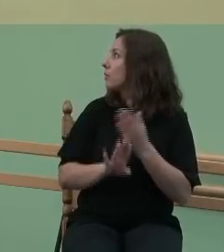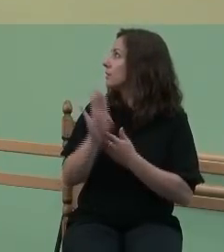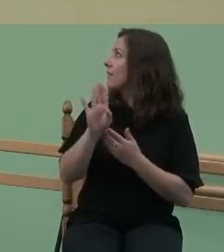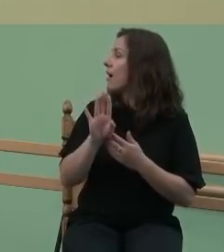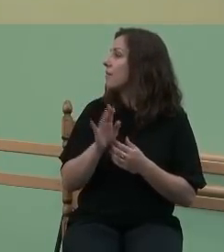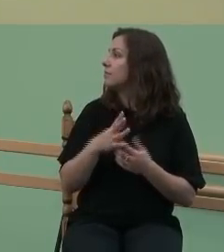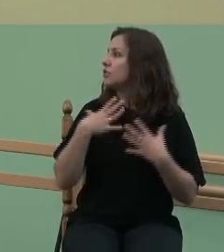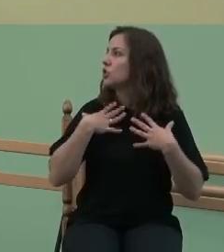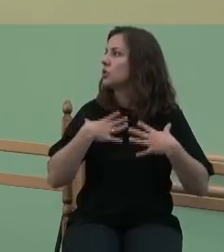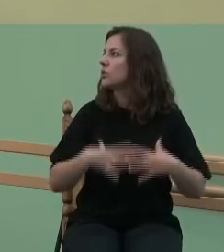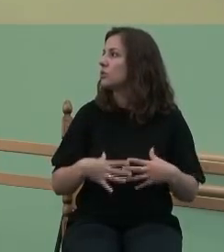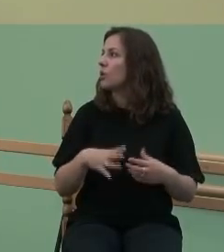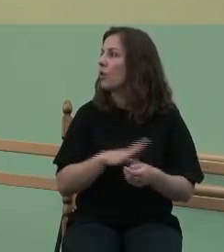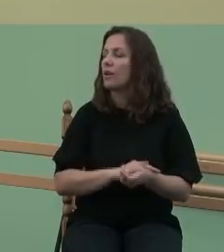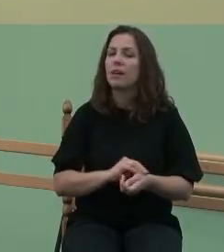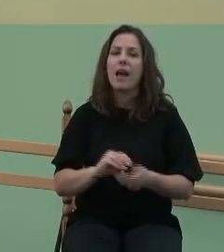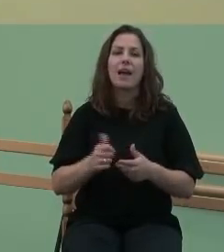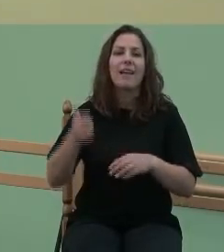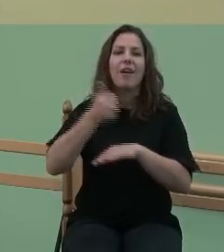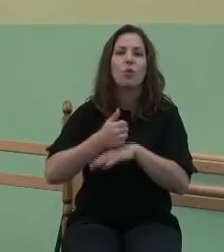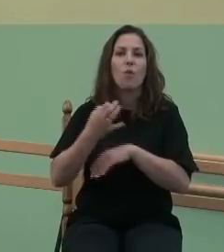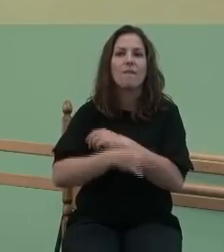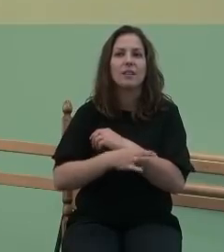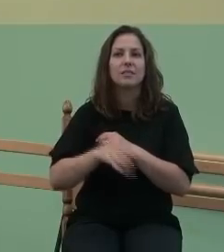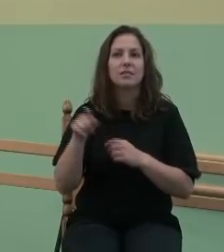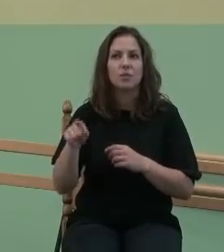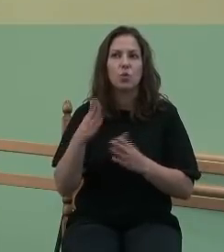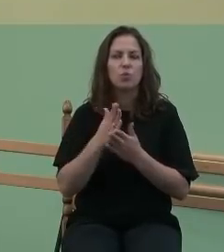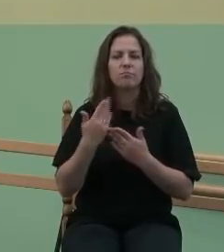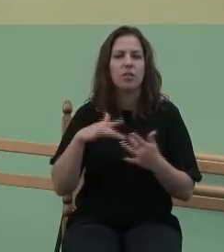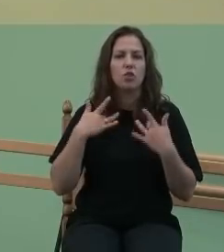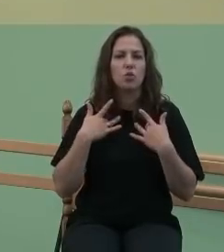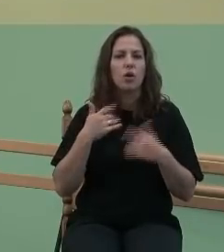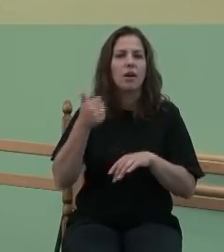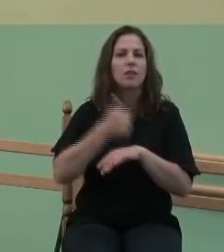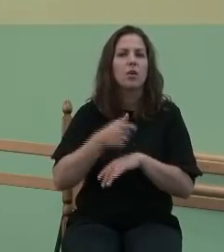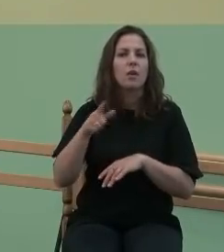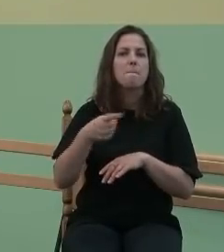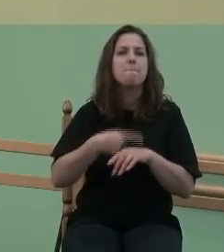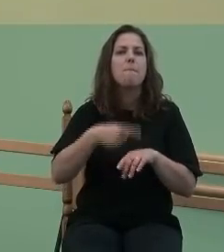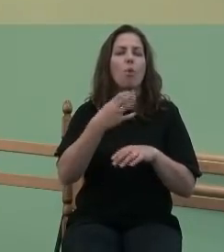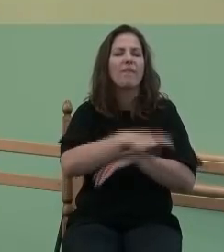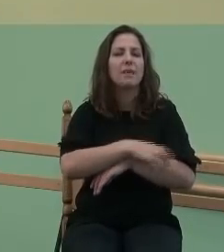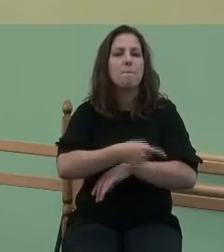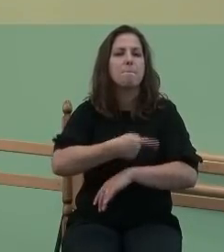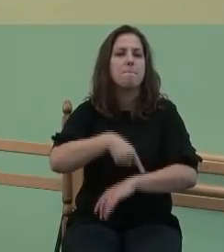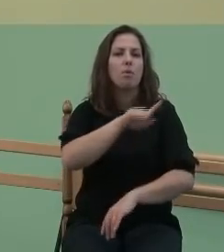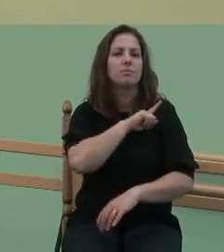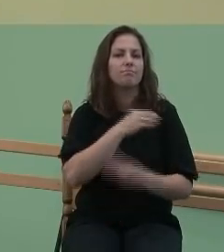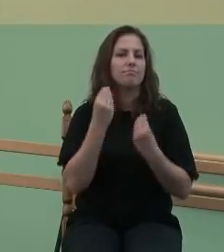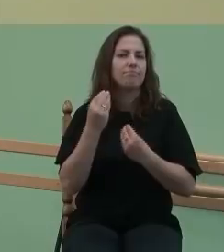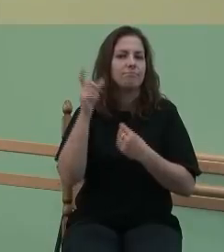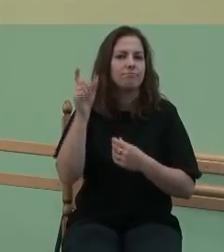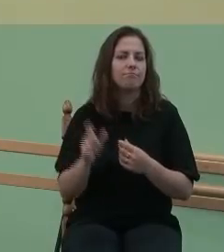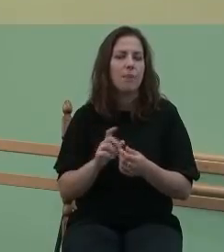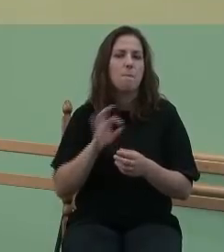przedstawiłam w stroju rektorskim rektora Uniwersytetu, nie już nieżyjącego, rektora Uniwersytetu Poznańskiego, znakomitego cywilistę,